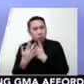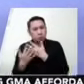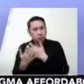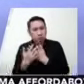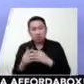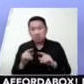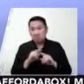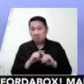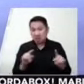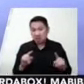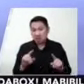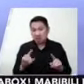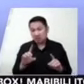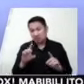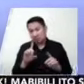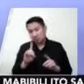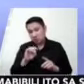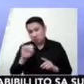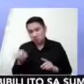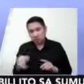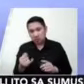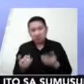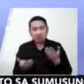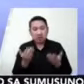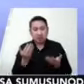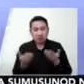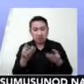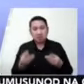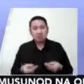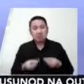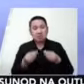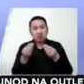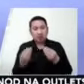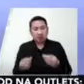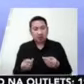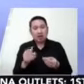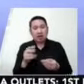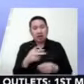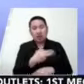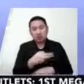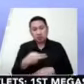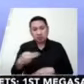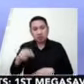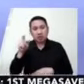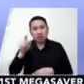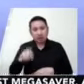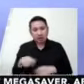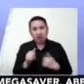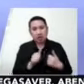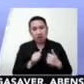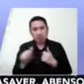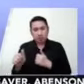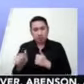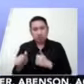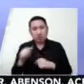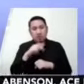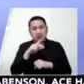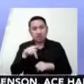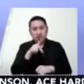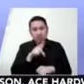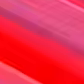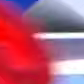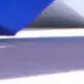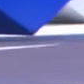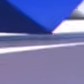Department, posibleng may mga ipataw na kondisyon ng Indonesia na kailangang sundin ng Pilipinas. At nakatutok si